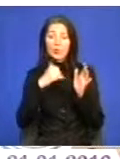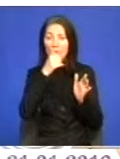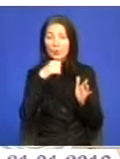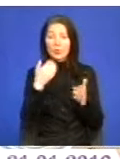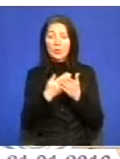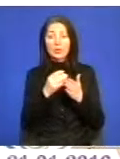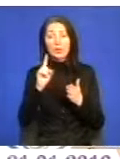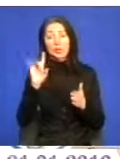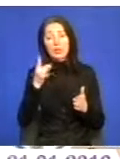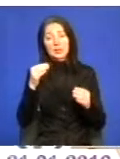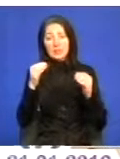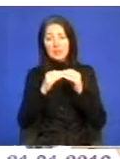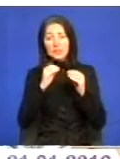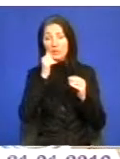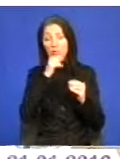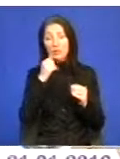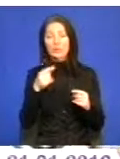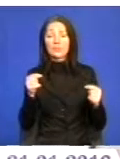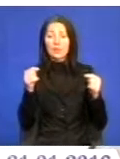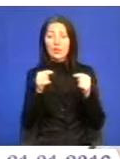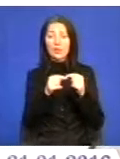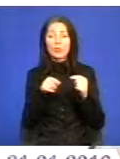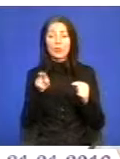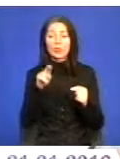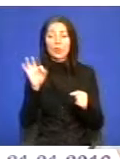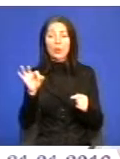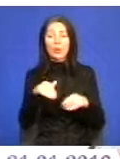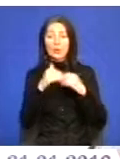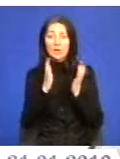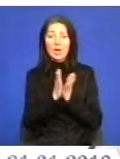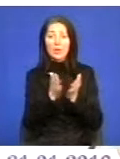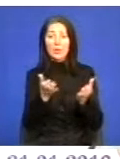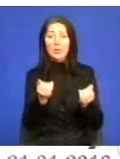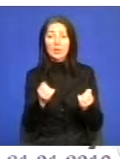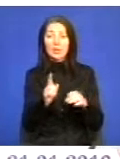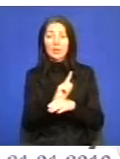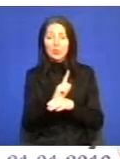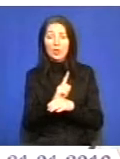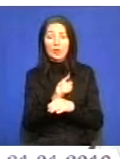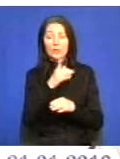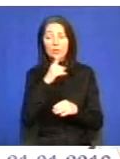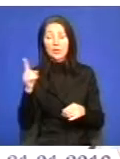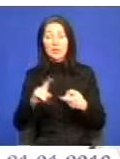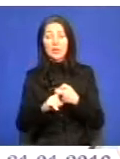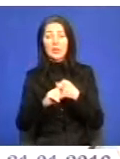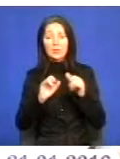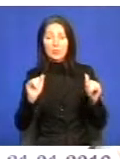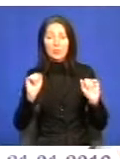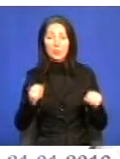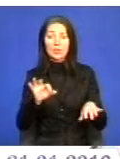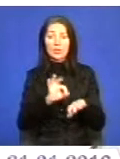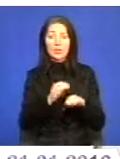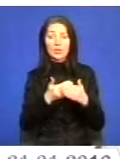на 10 років. Відповідно до загальноприйнятих критеріїв, під час епідемії може захворіти